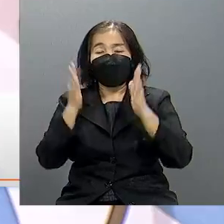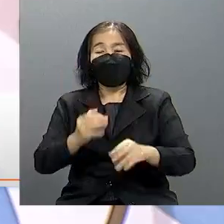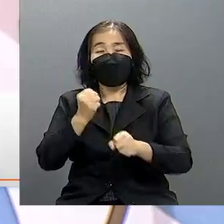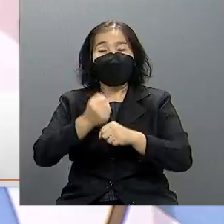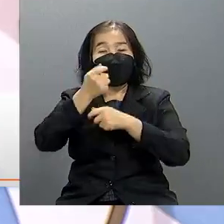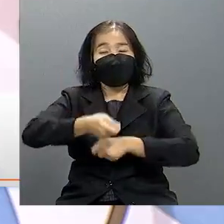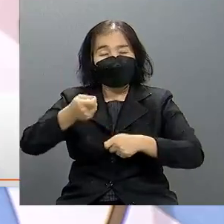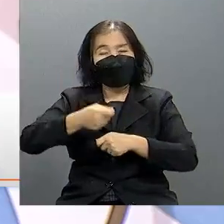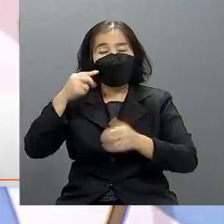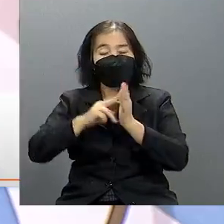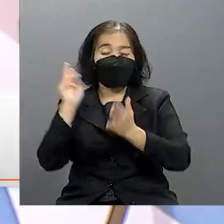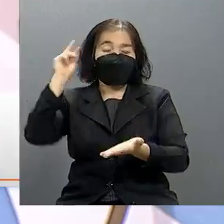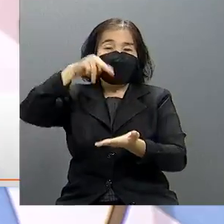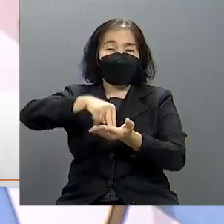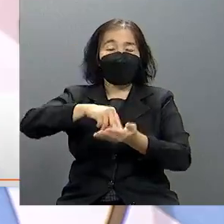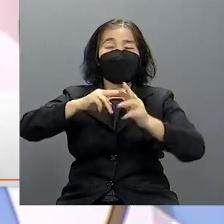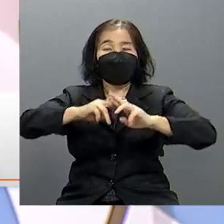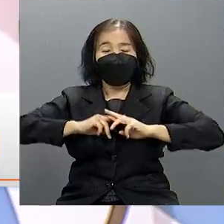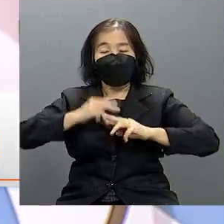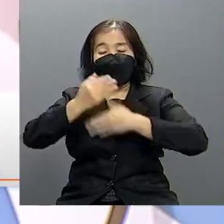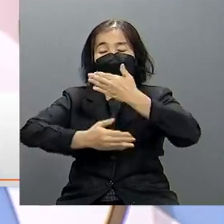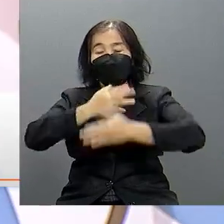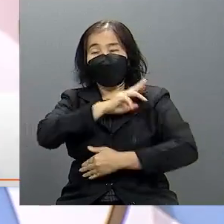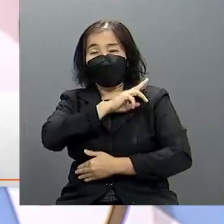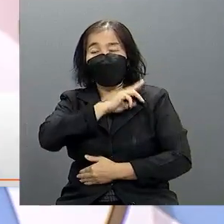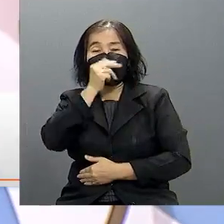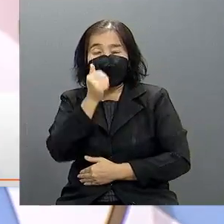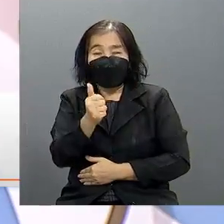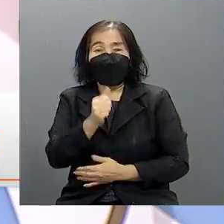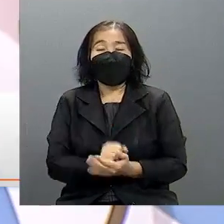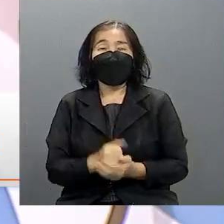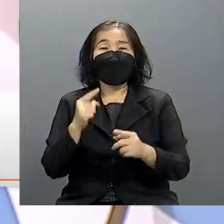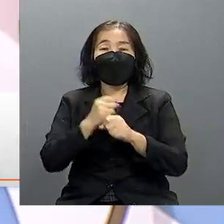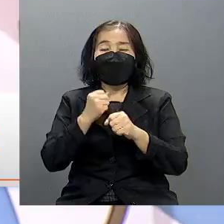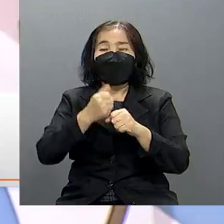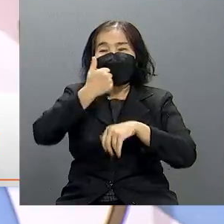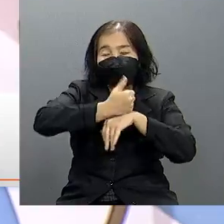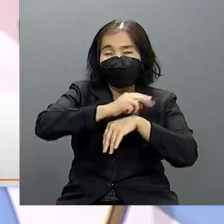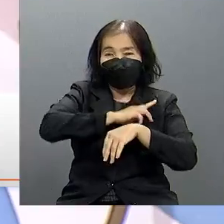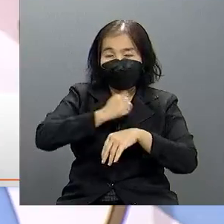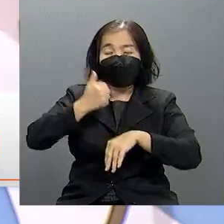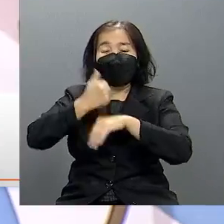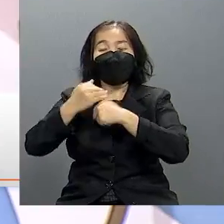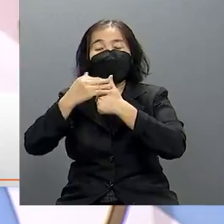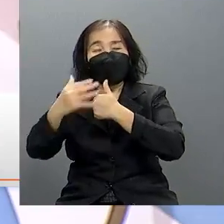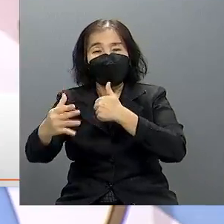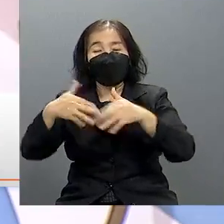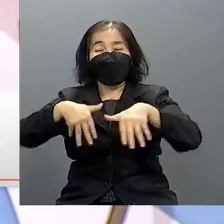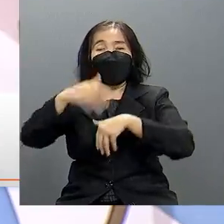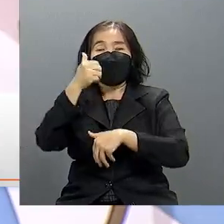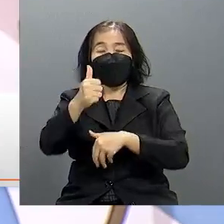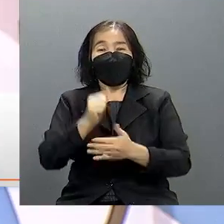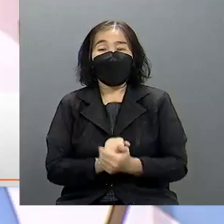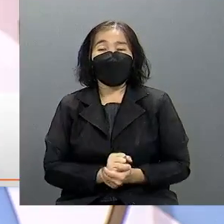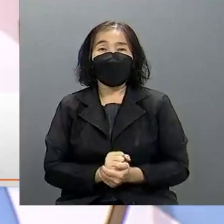การสามารถจะพึ่งพาตนเองได้เป็นผู้นำตัวเองแล้วก็สามารถที่จะเป็นผู้นำให้กับคนในท้องถิ่นได้อีกด้วยค่ะมาดูกันนะคะว่าการ